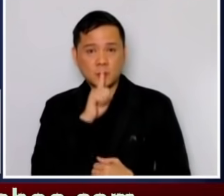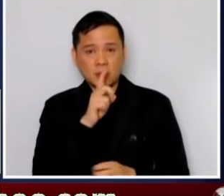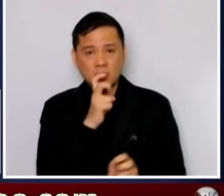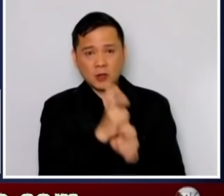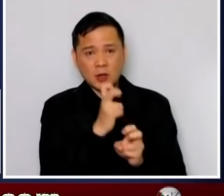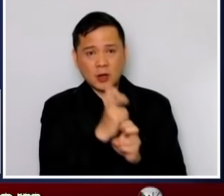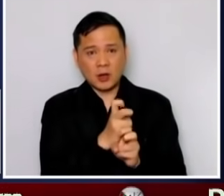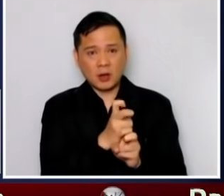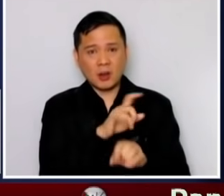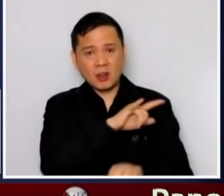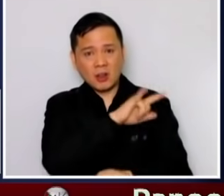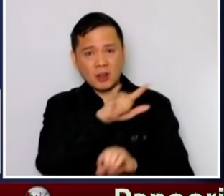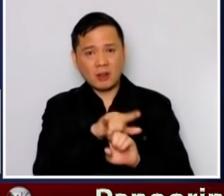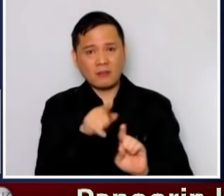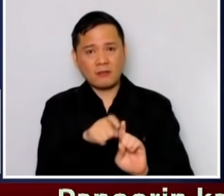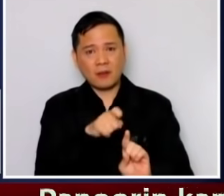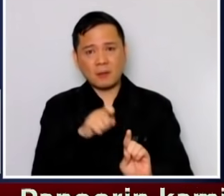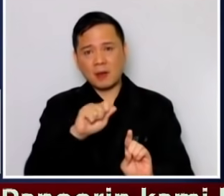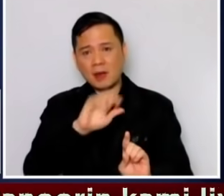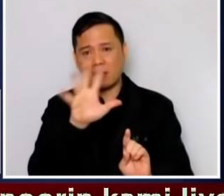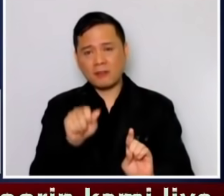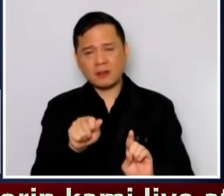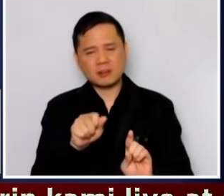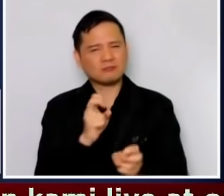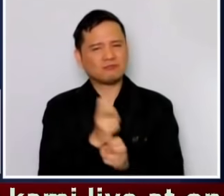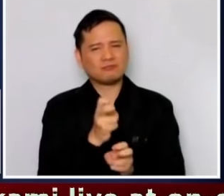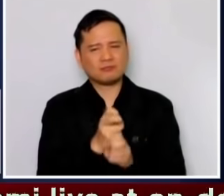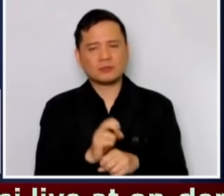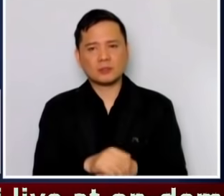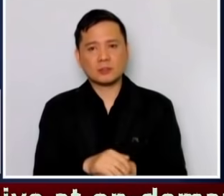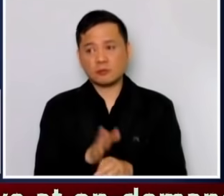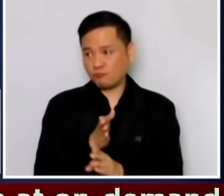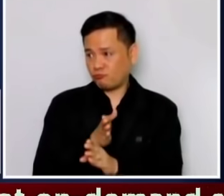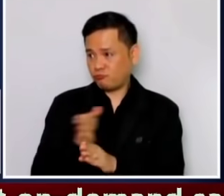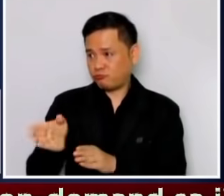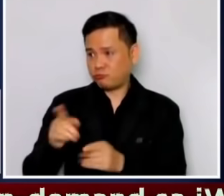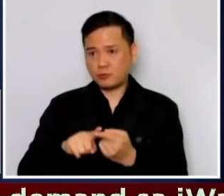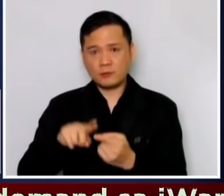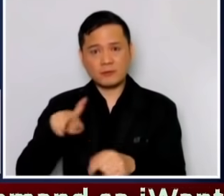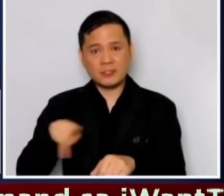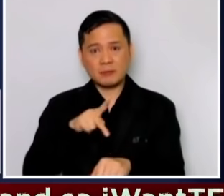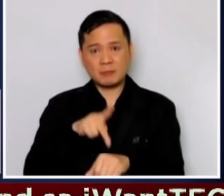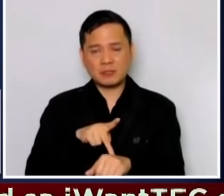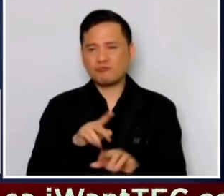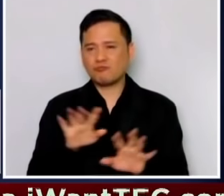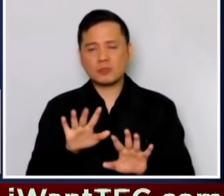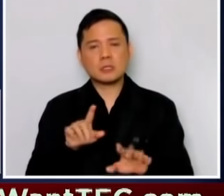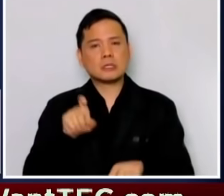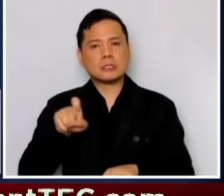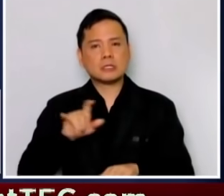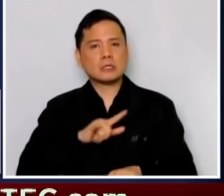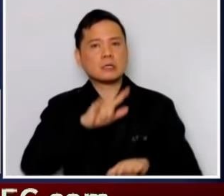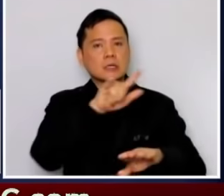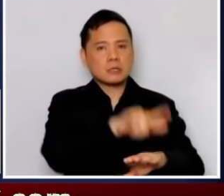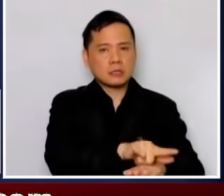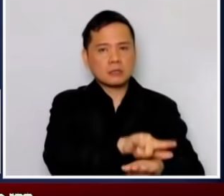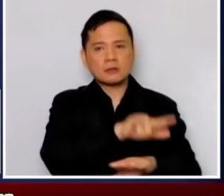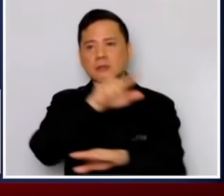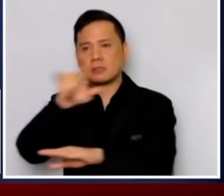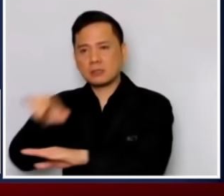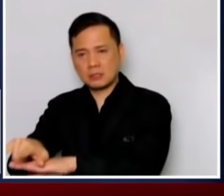Dahil wala tayong direct flight from Africa. You really have to have a stopover somewhere. And